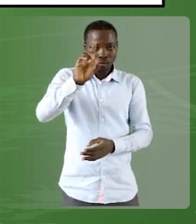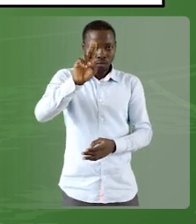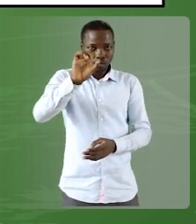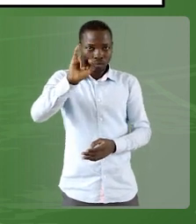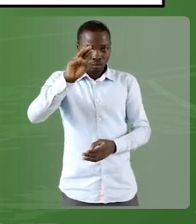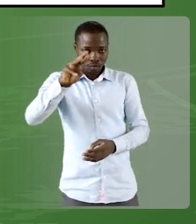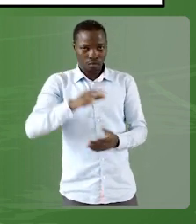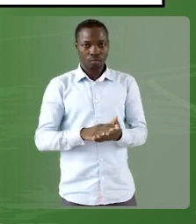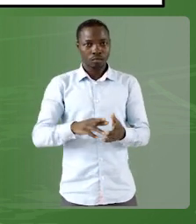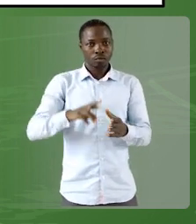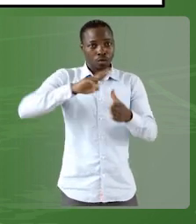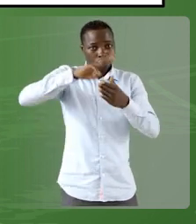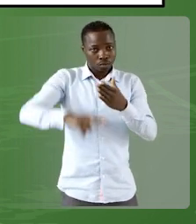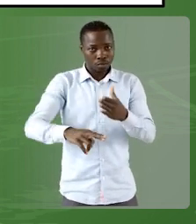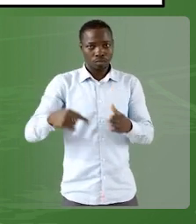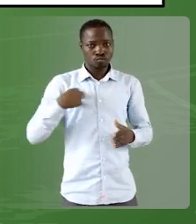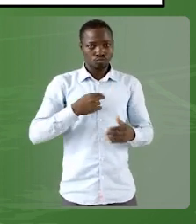Résultat, des flocons.